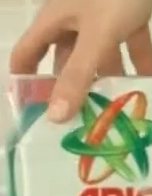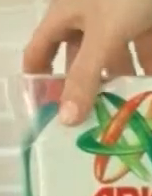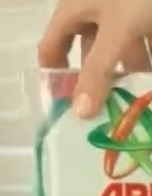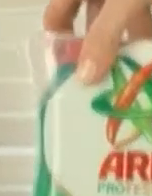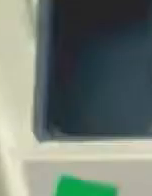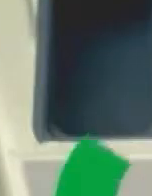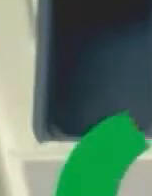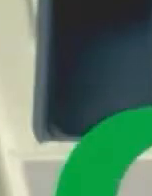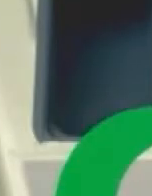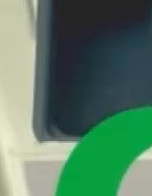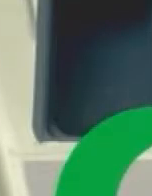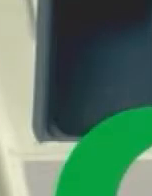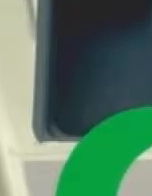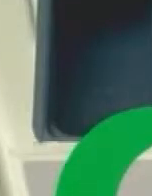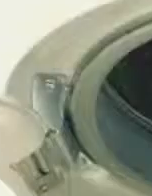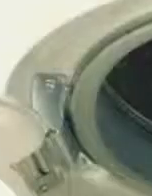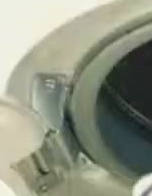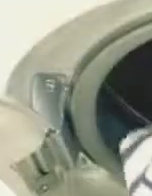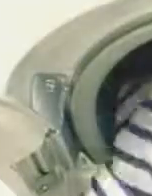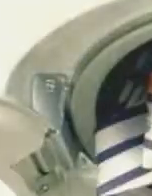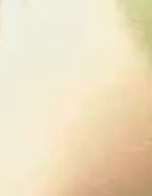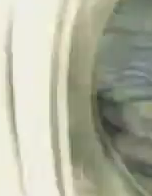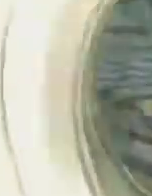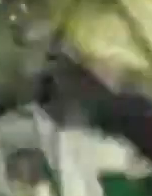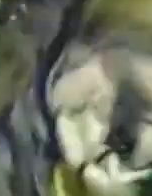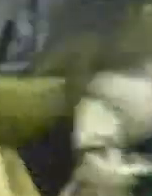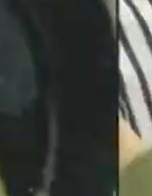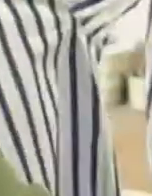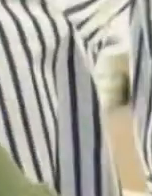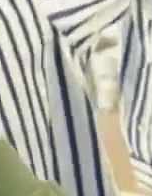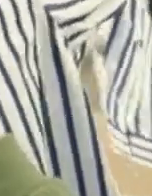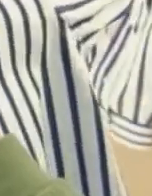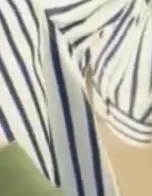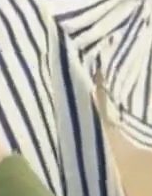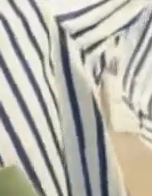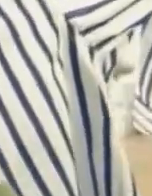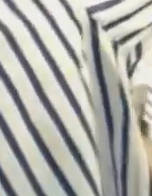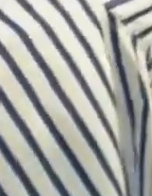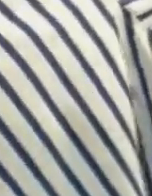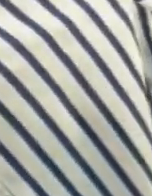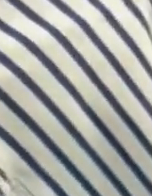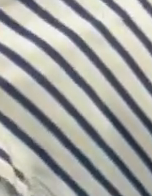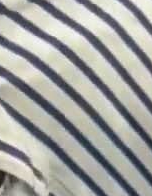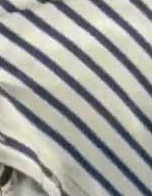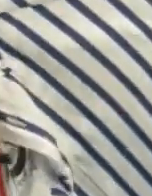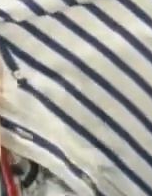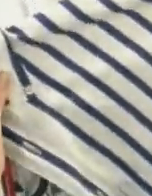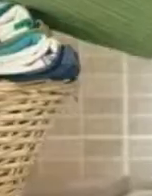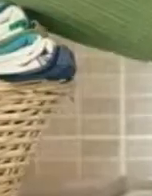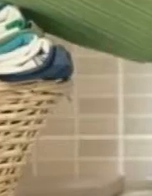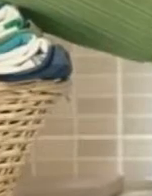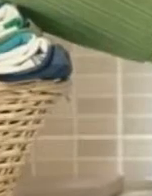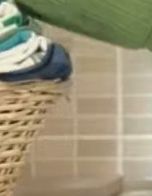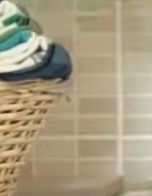vaš deterđent u veš mašinu. Korak 2. Dodajte Ariel Professional, proizvod za uklanjanje fleka kako biste i vi dobili profesionalne rezultate u